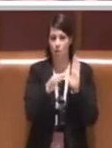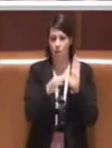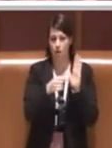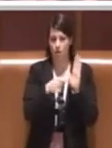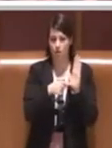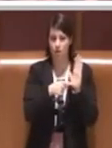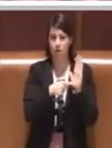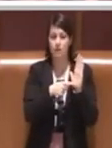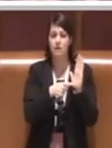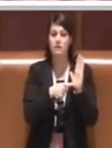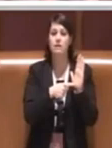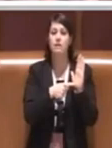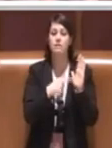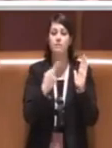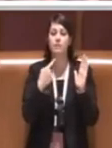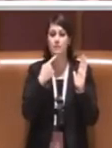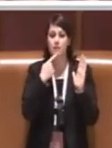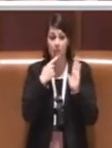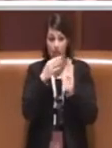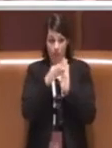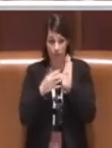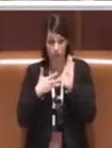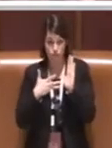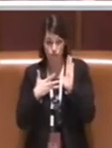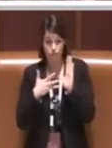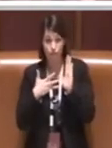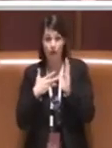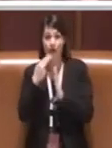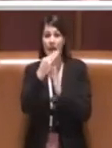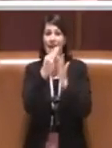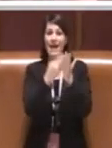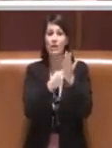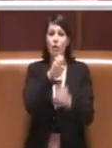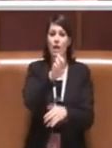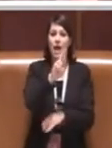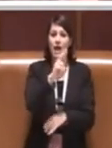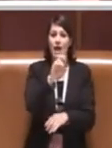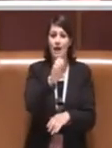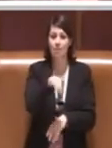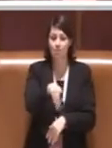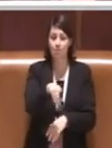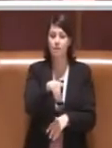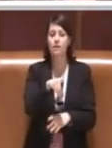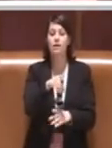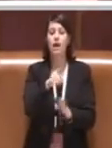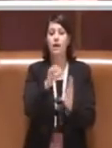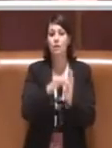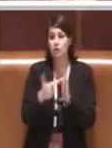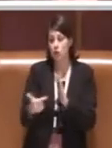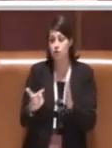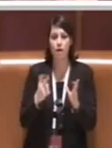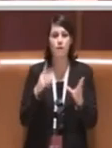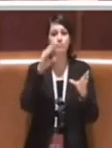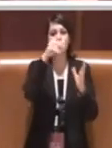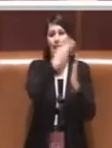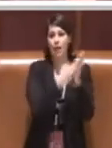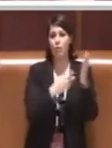inseriti in graduatoria ERP e questo lo dice la legge, non possiamo insomma derogare.